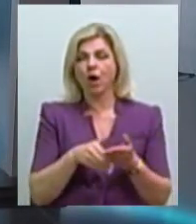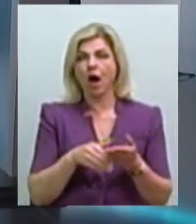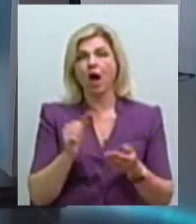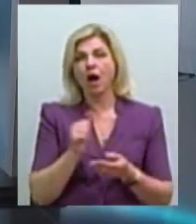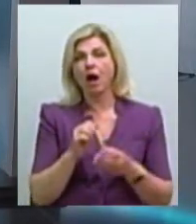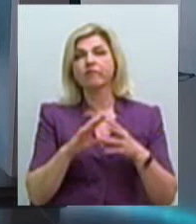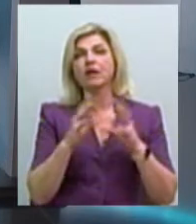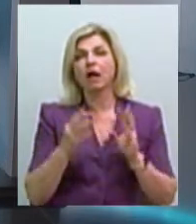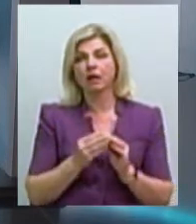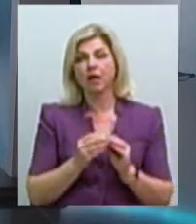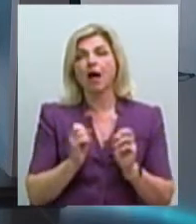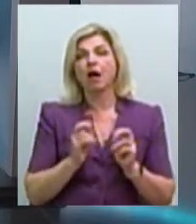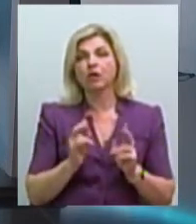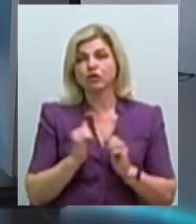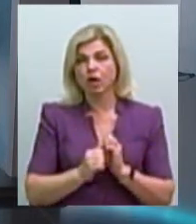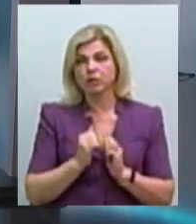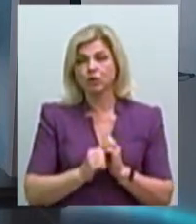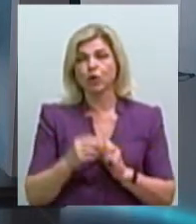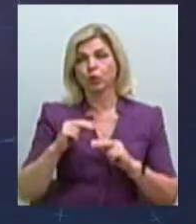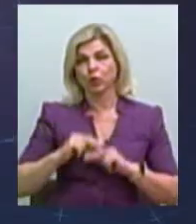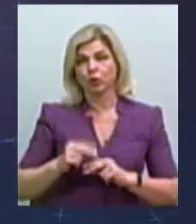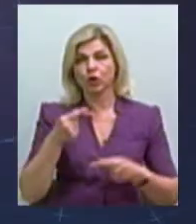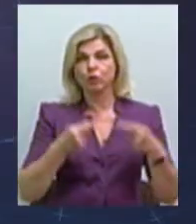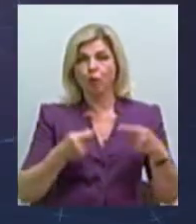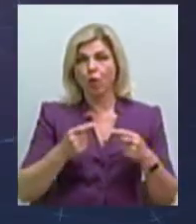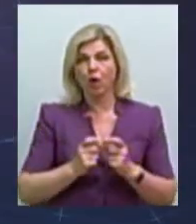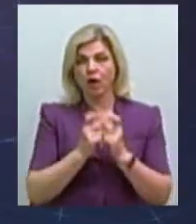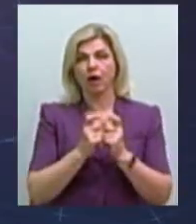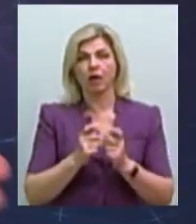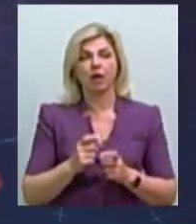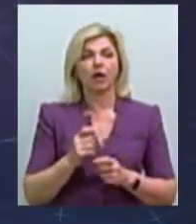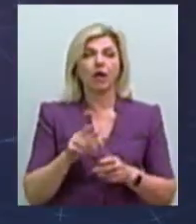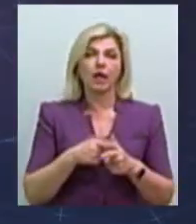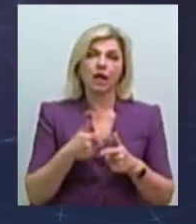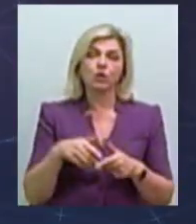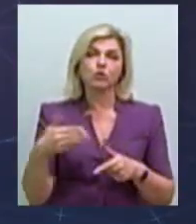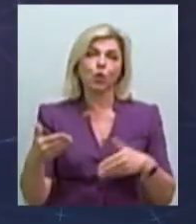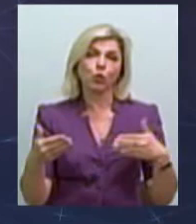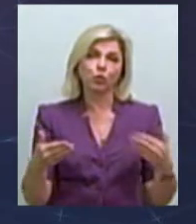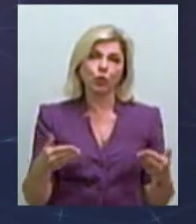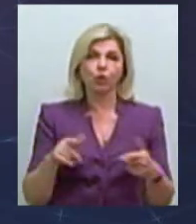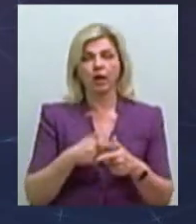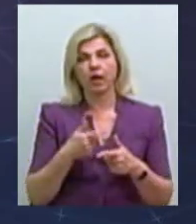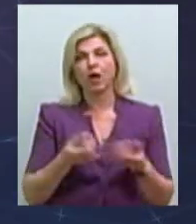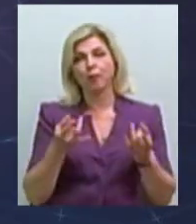взагалі, як часто в трудових спорах, чи